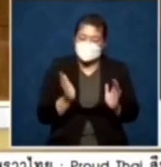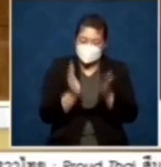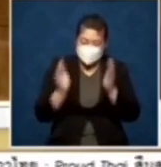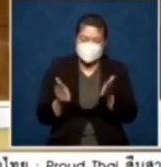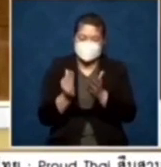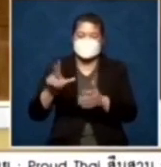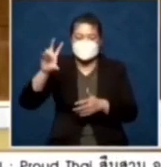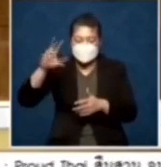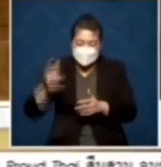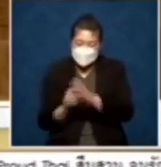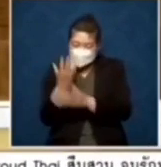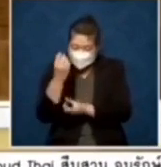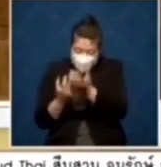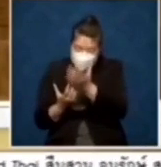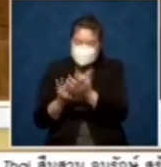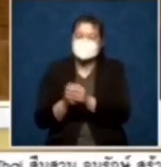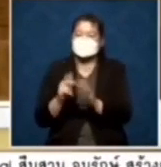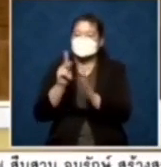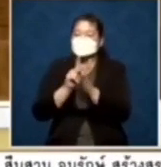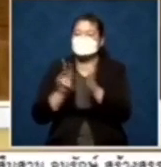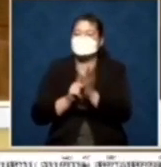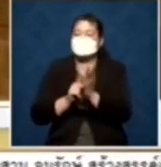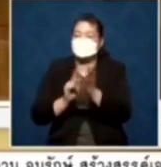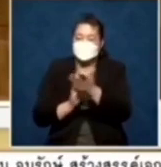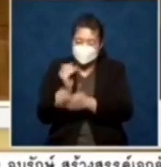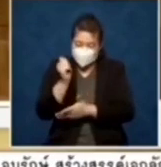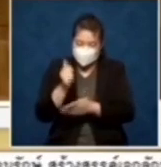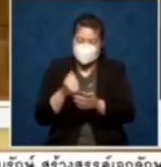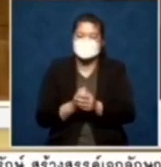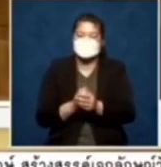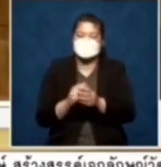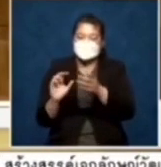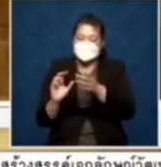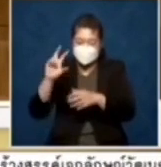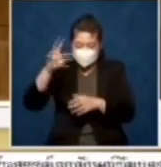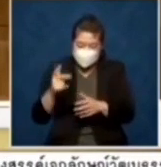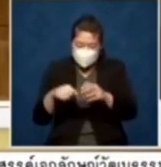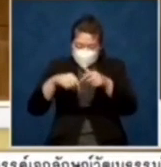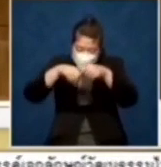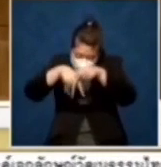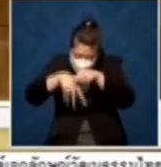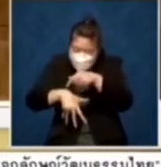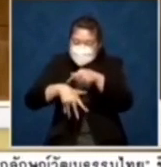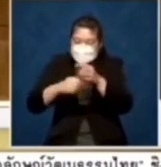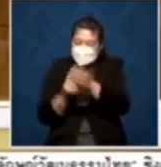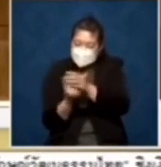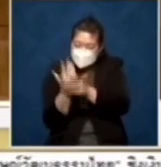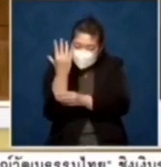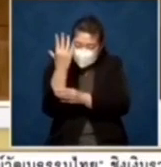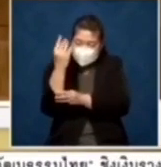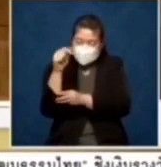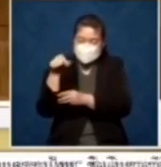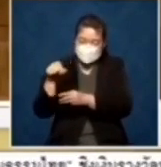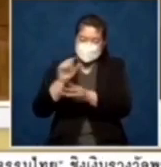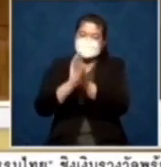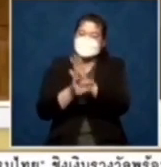เพื่อรัษาตนเอง ก็จะมมัรการกกัดูแลการจดแจ้งการอนุญาตมีการกกัการใช้ในกุมเสียง อืม ค่ะจผู้ที่มอ